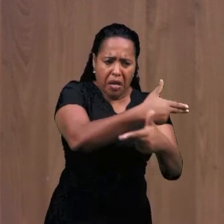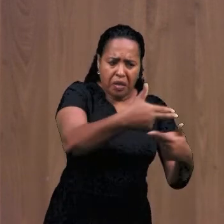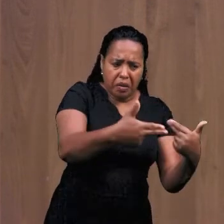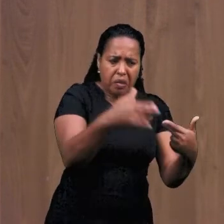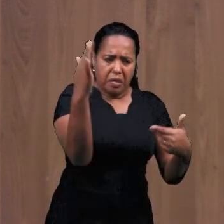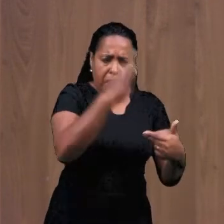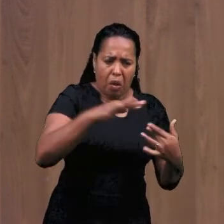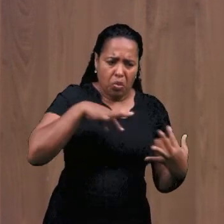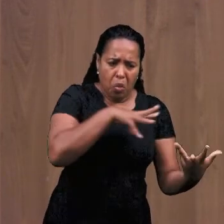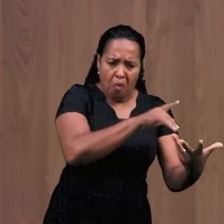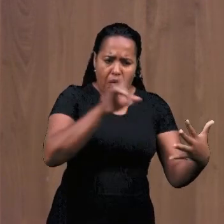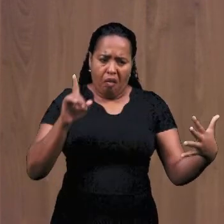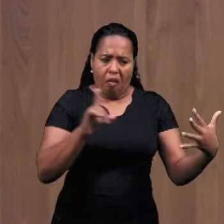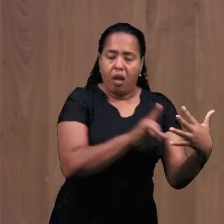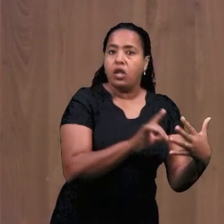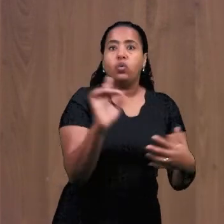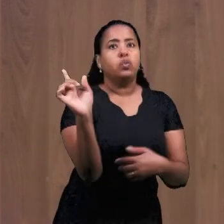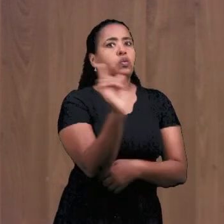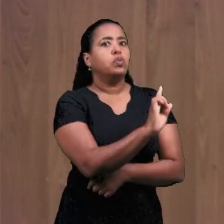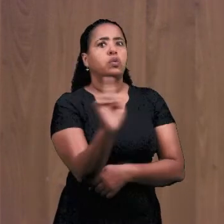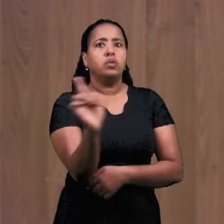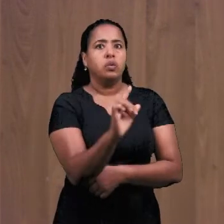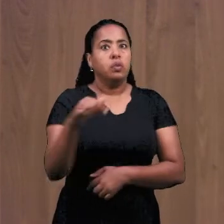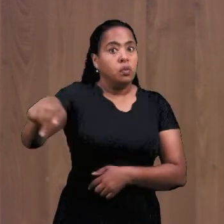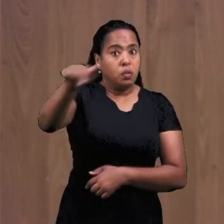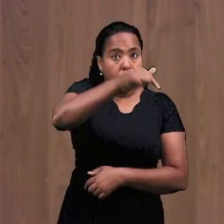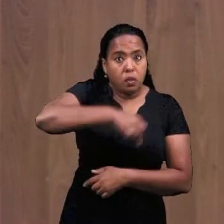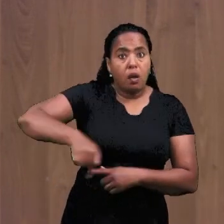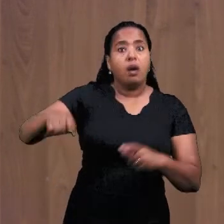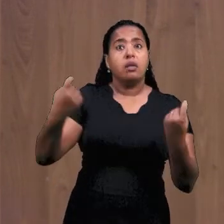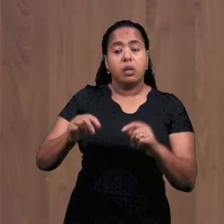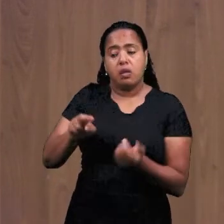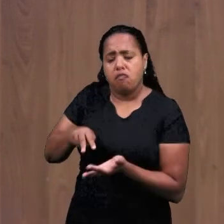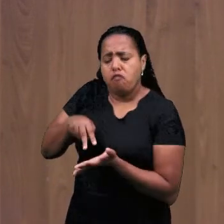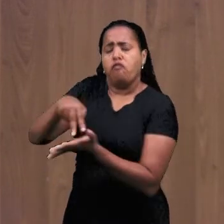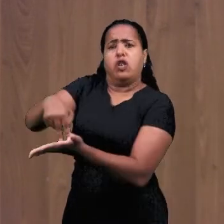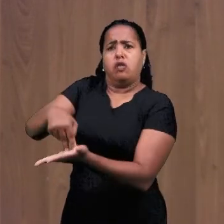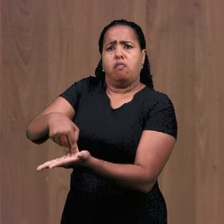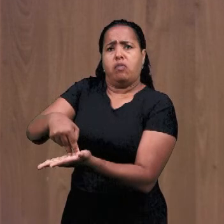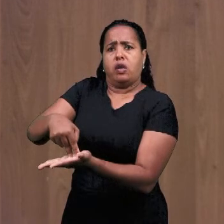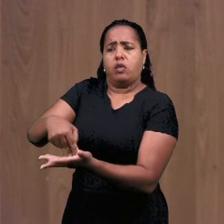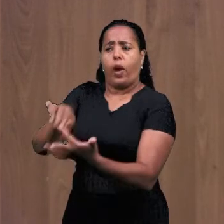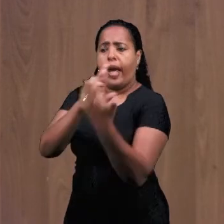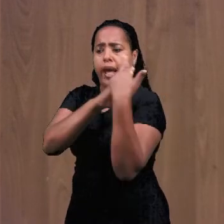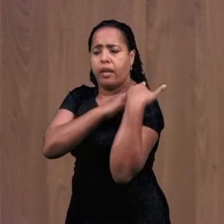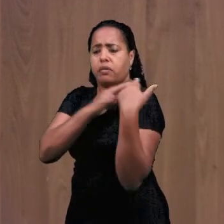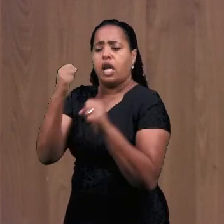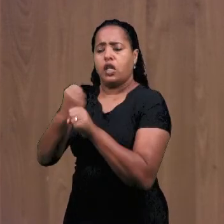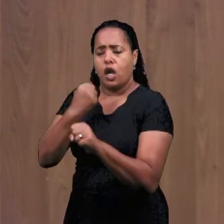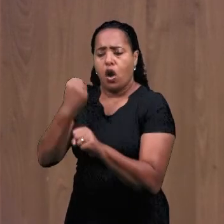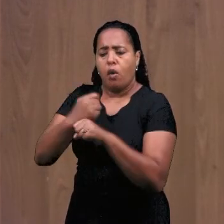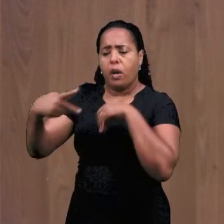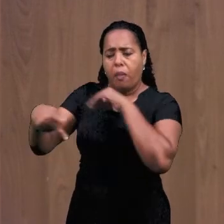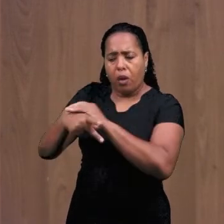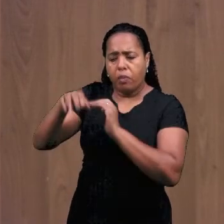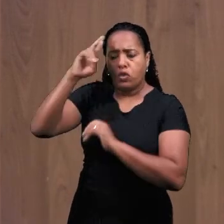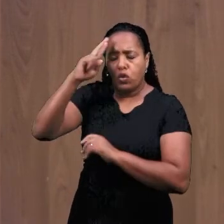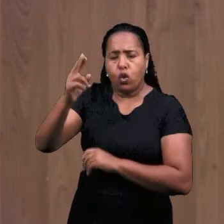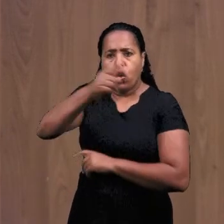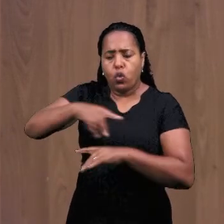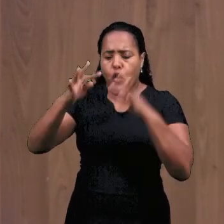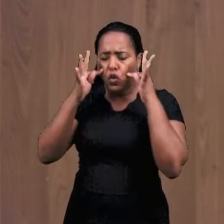monde, que nous puissions être affermis, engagés avec l'œuvre du Seigneur, en gardant notre